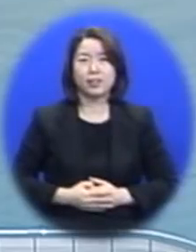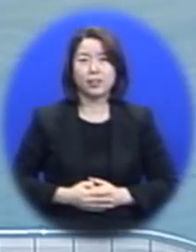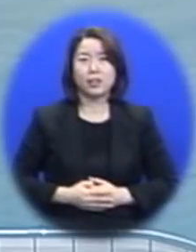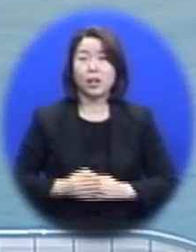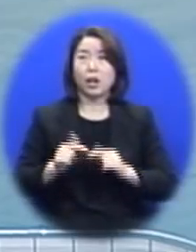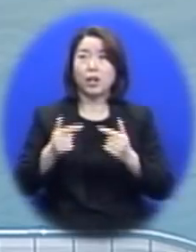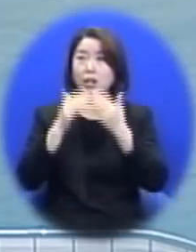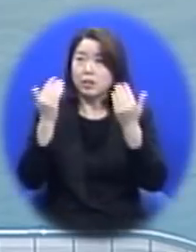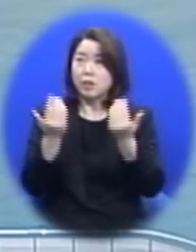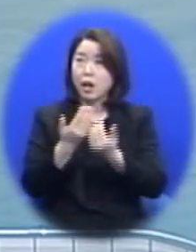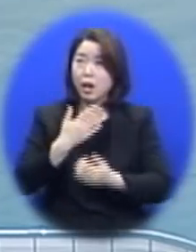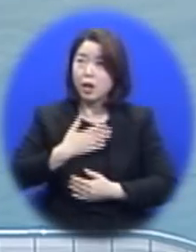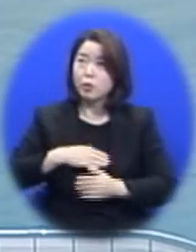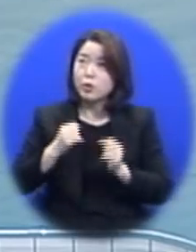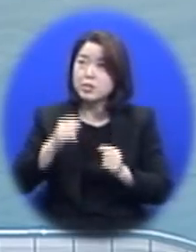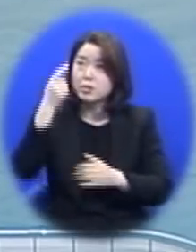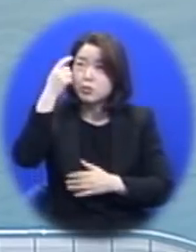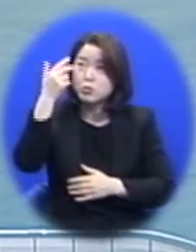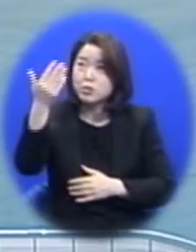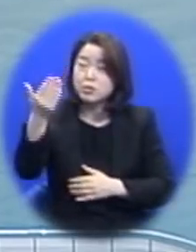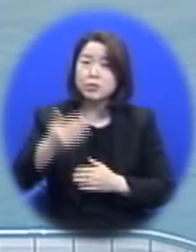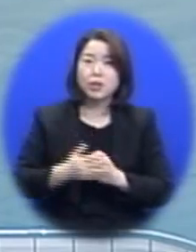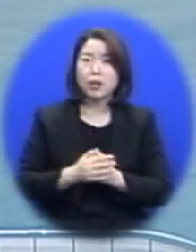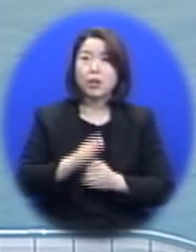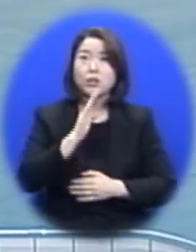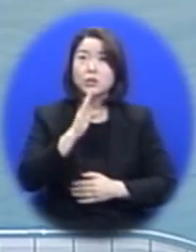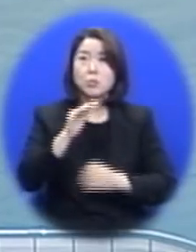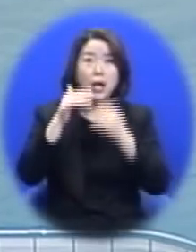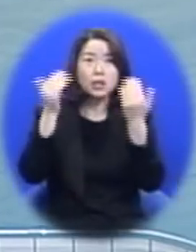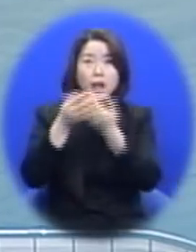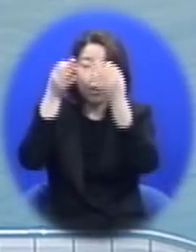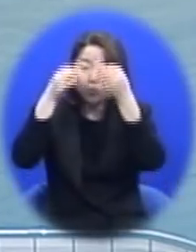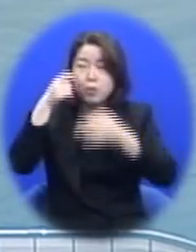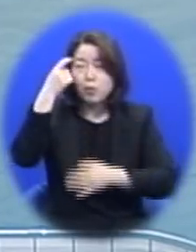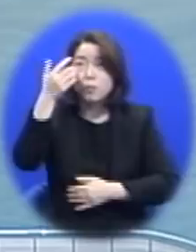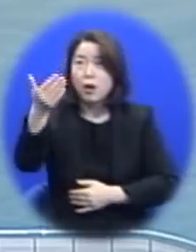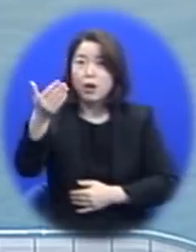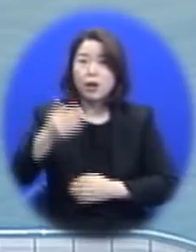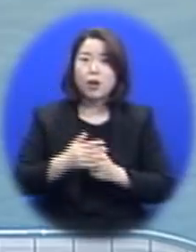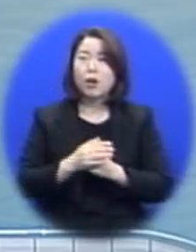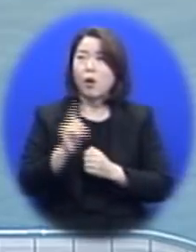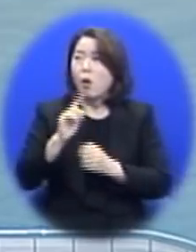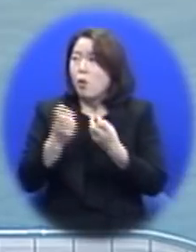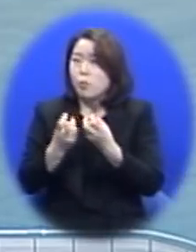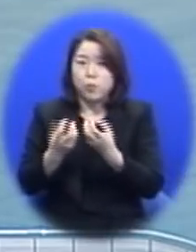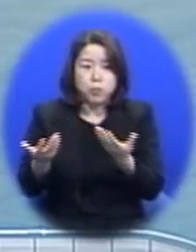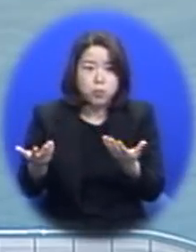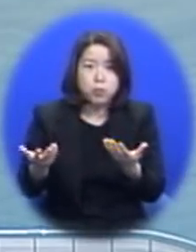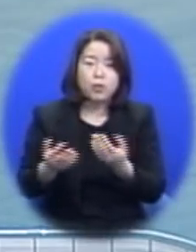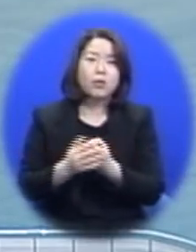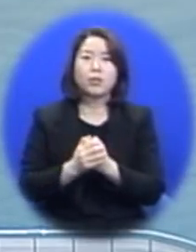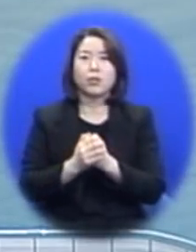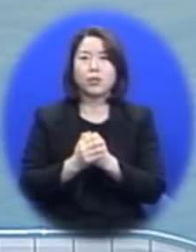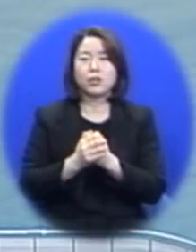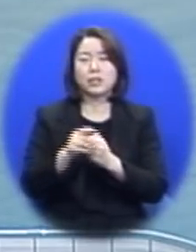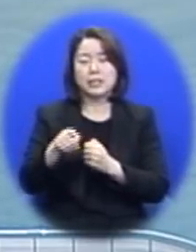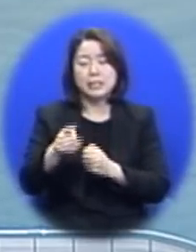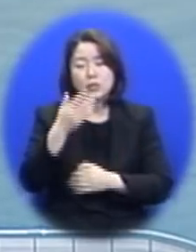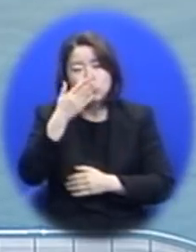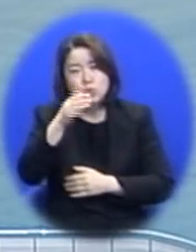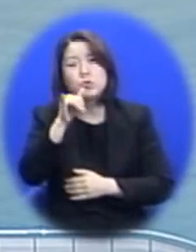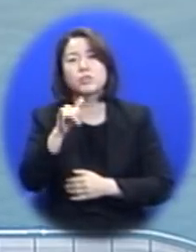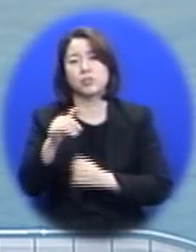아니, 다 알고 계세요, 주님? 아니, 정말 다 보셨어요? 어떡하지? 이럴 수도 있는